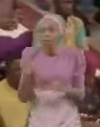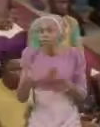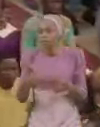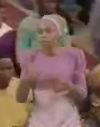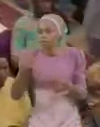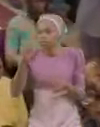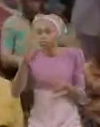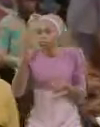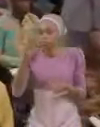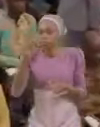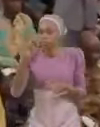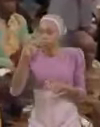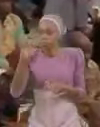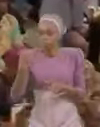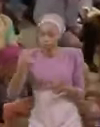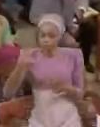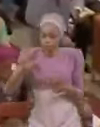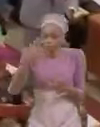a